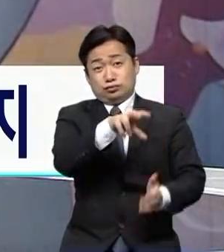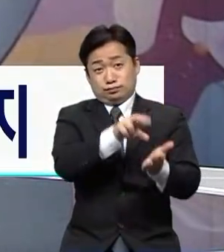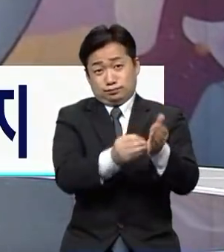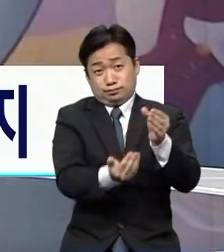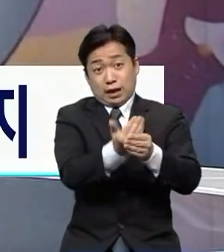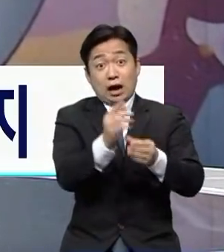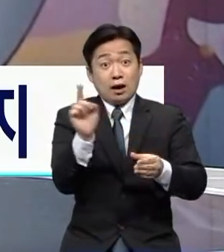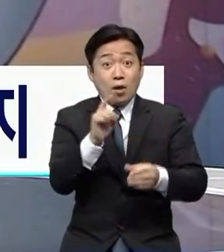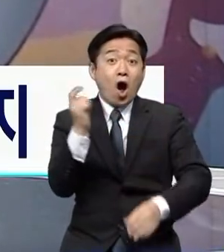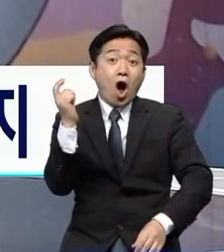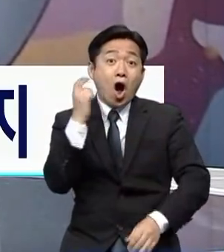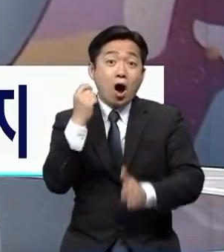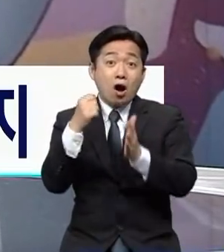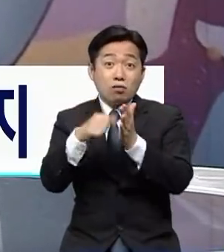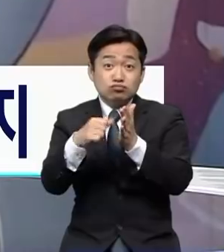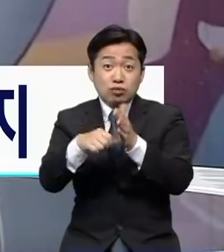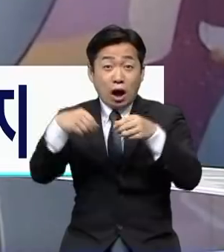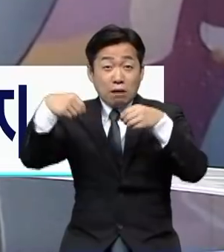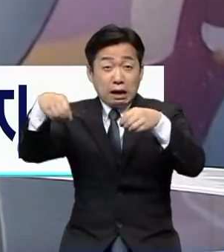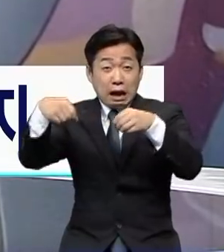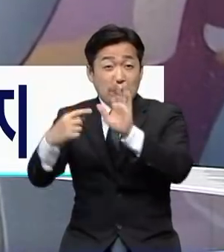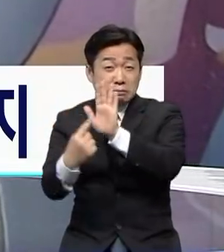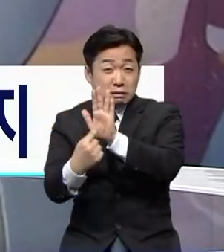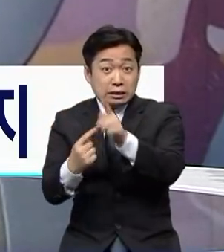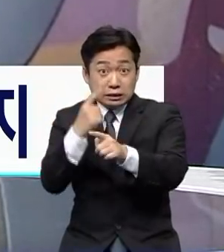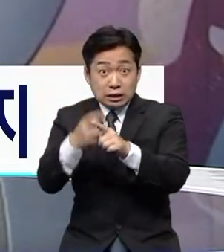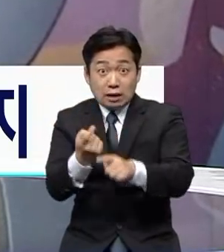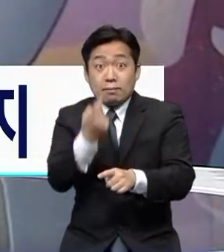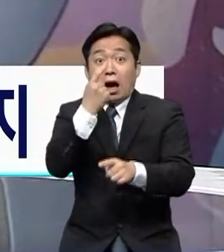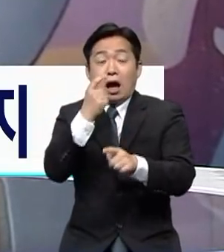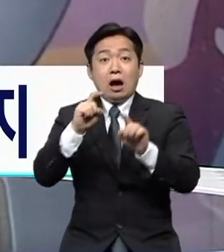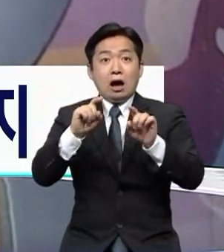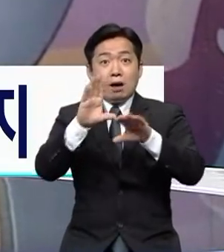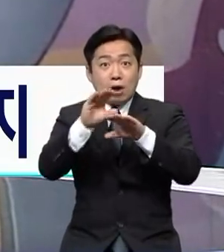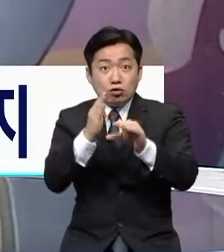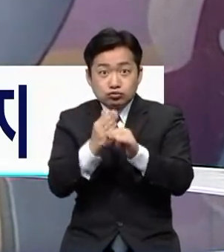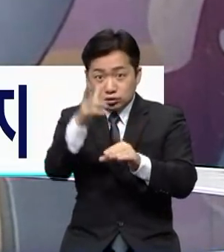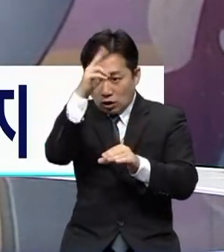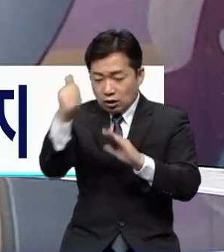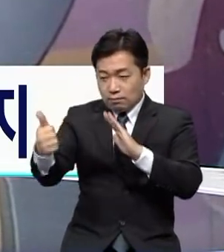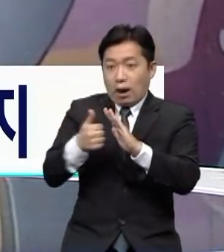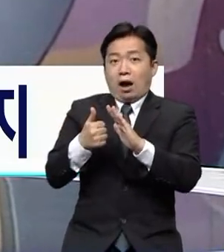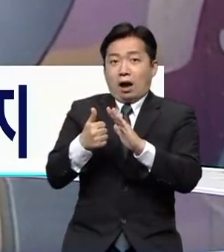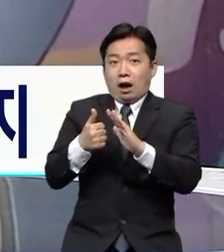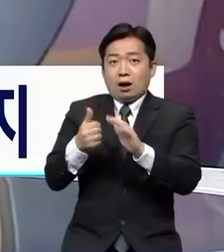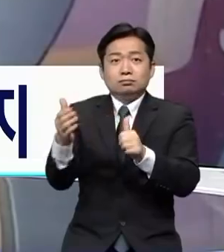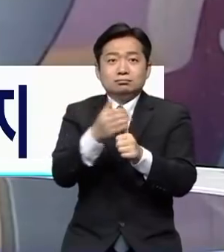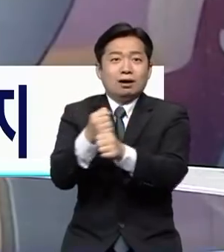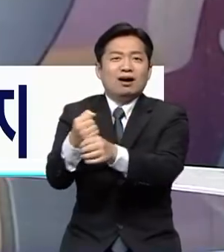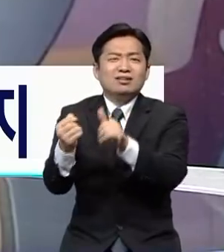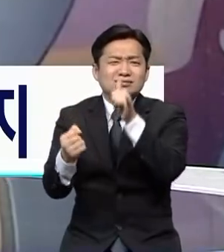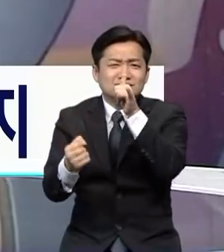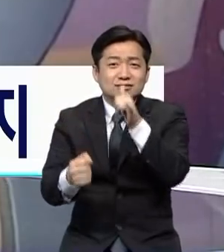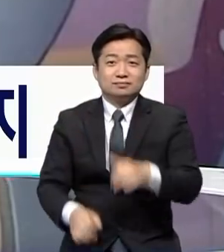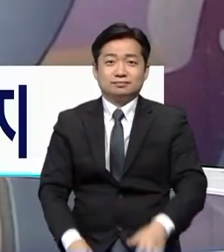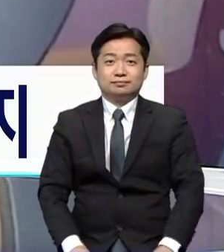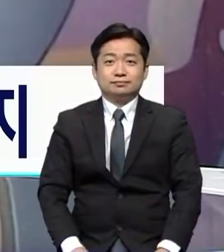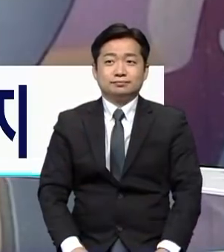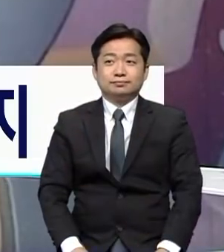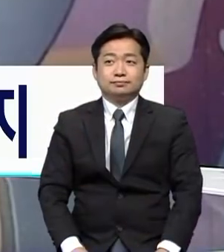여기서 가짜 물건을 팔다가 적발돼서 생방송 중에 경찰이 들이닥쳤습니다. 베이징 송욱